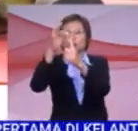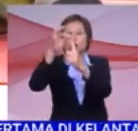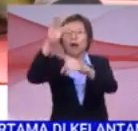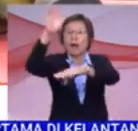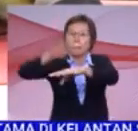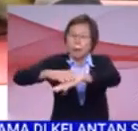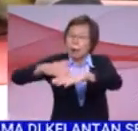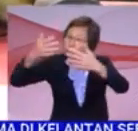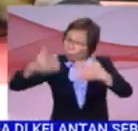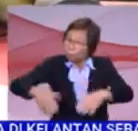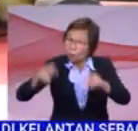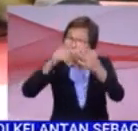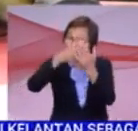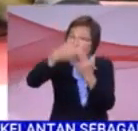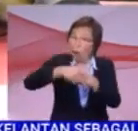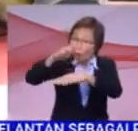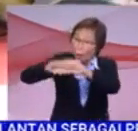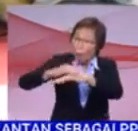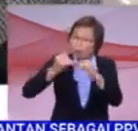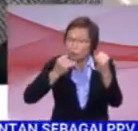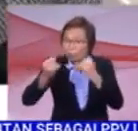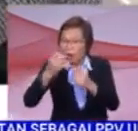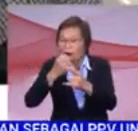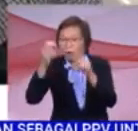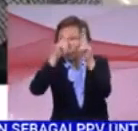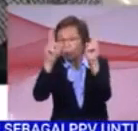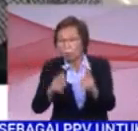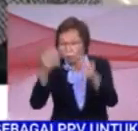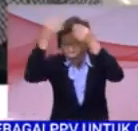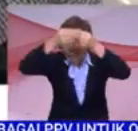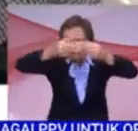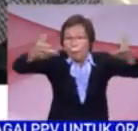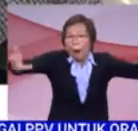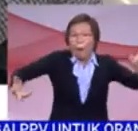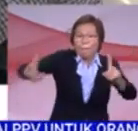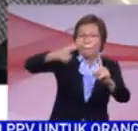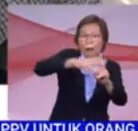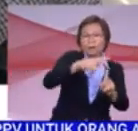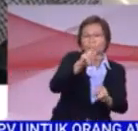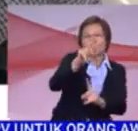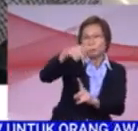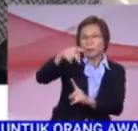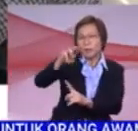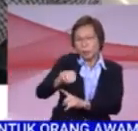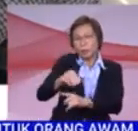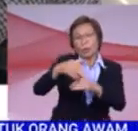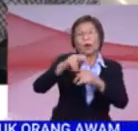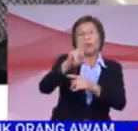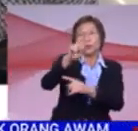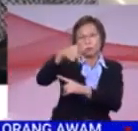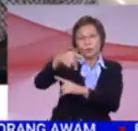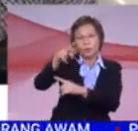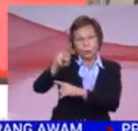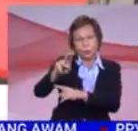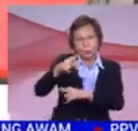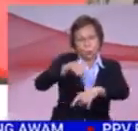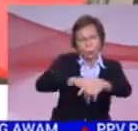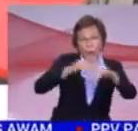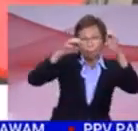dipanggil temuduga atau ujian. Katanya hebahan keputusan permohonan UPU online lepasan SPM sesi